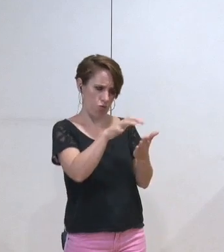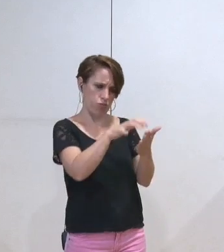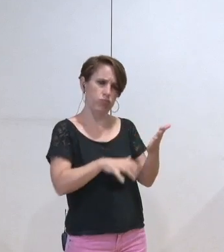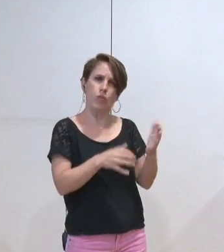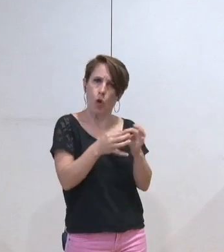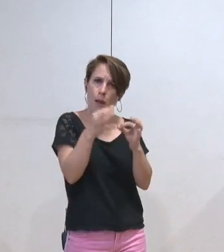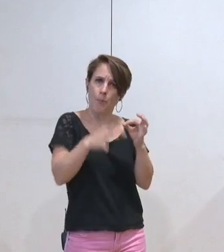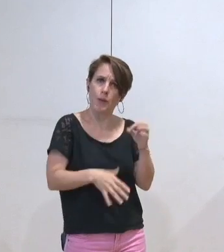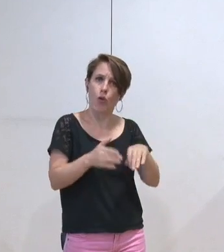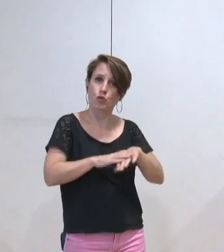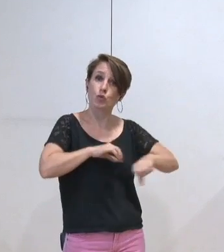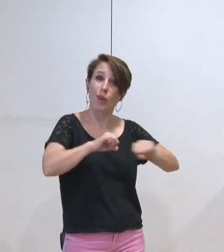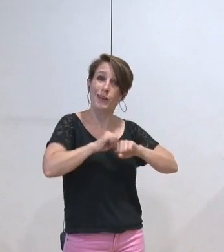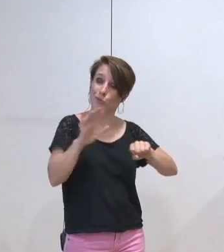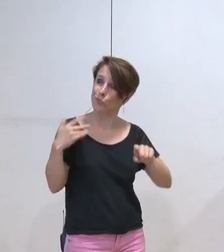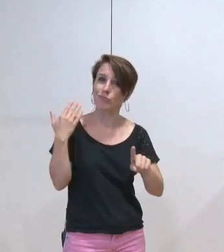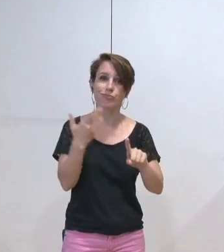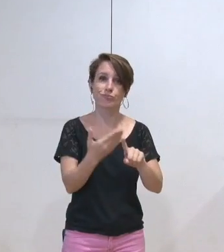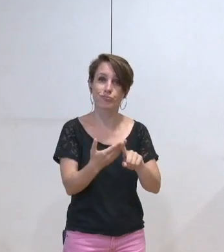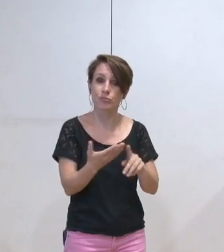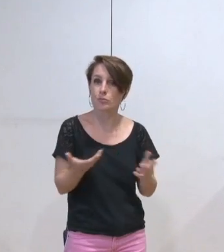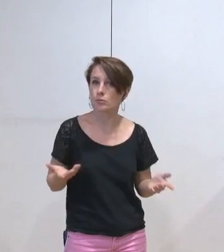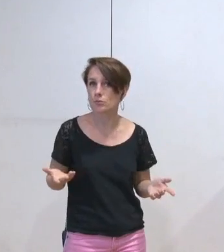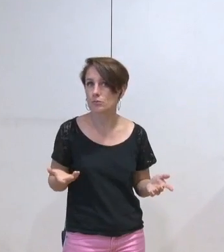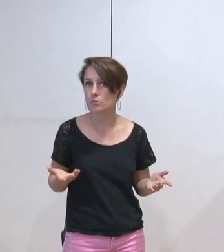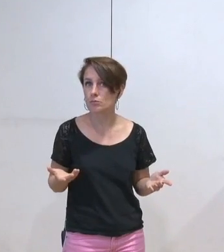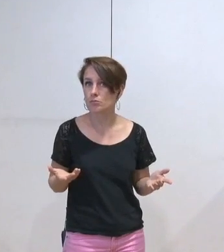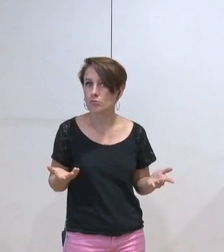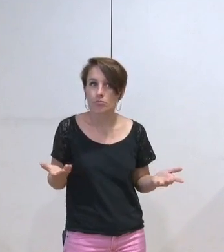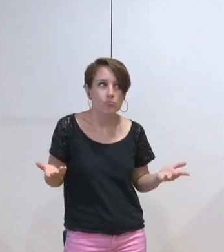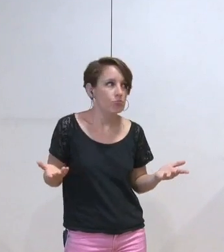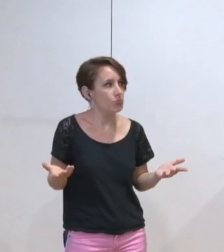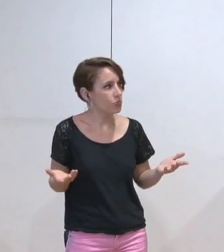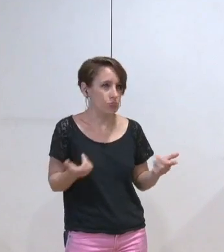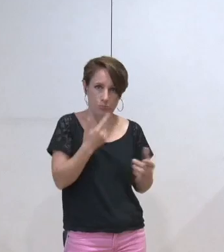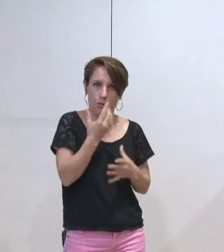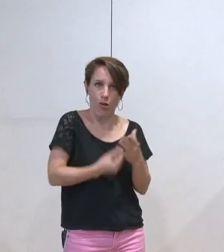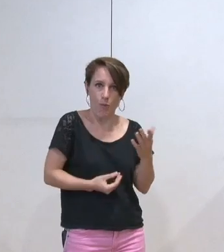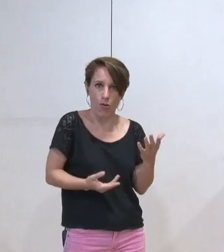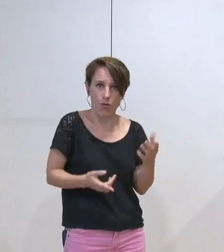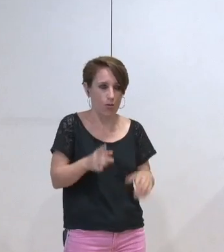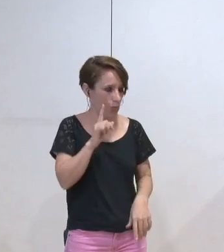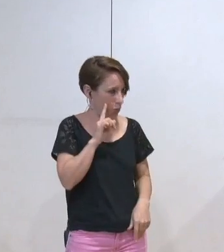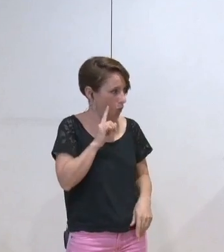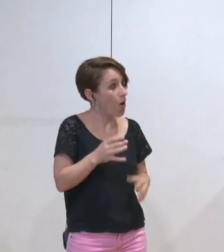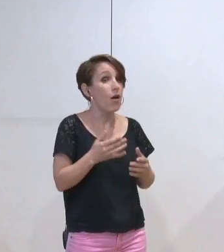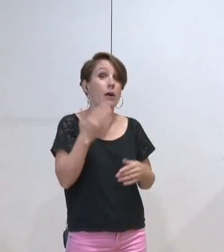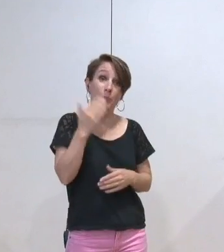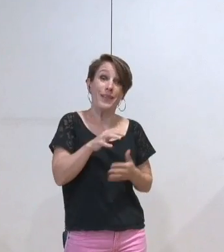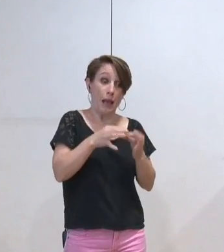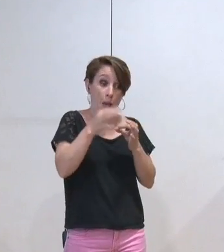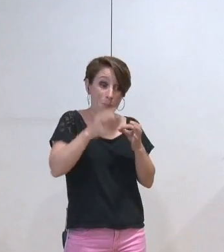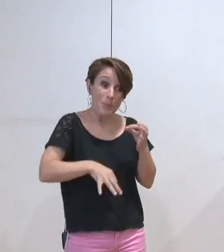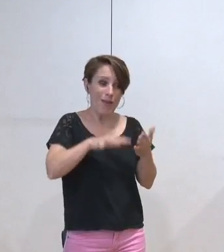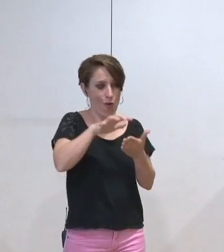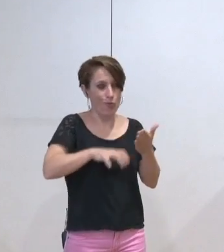l'action passée euh et de justement de à partir de ce bilan à partir d'un d'un d'un bilan